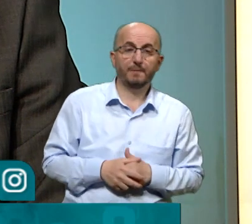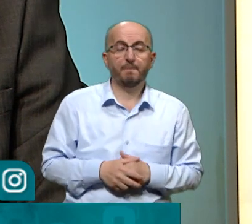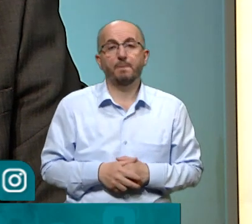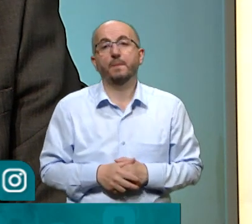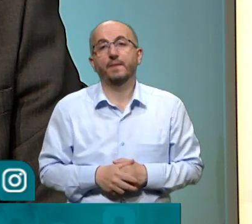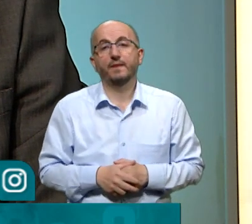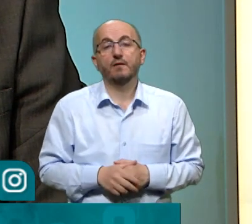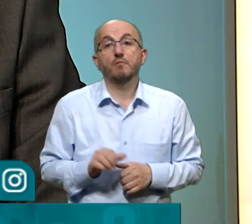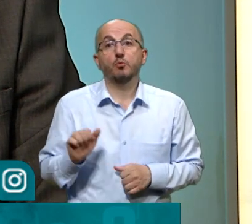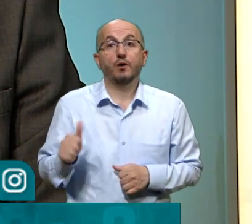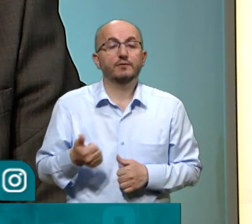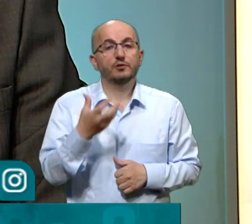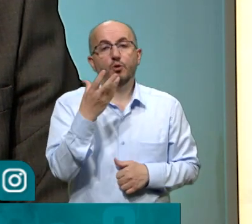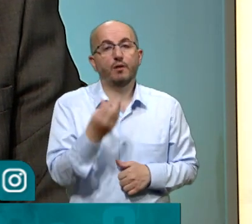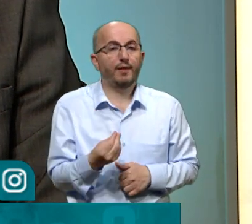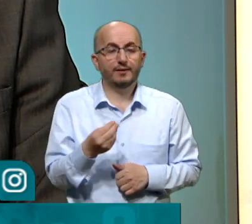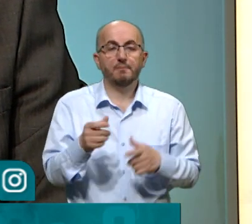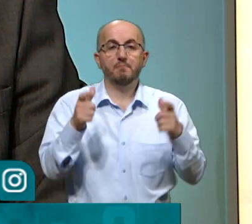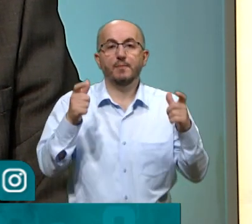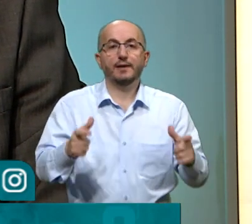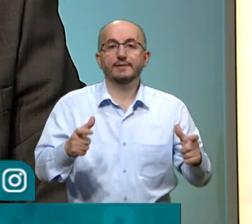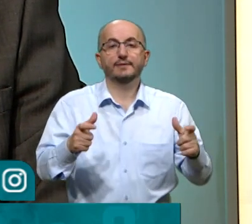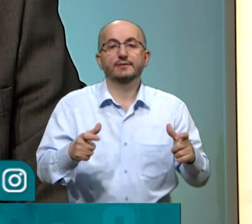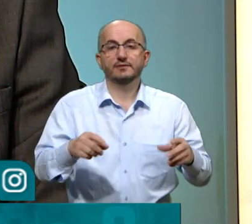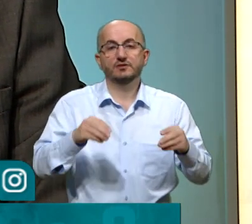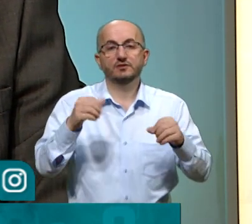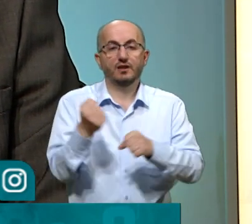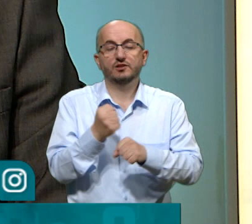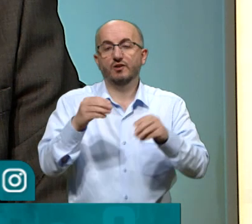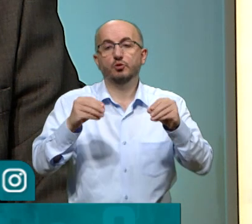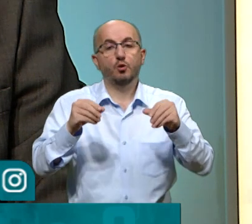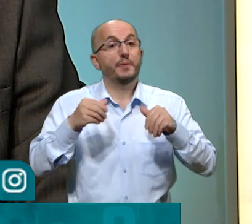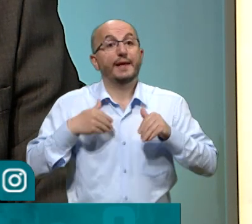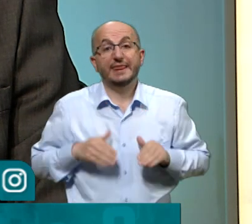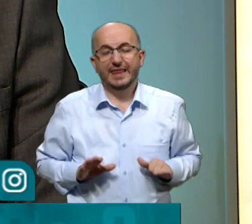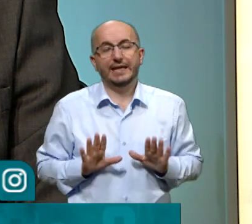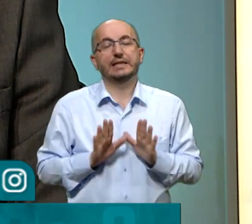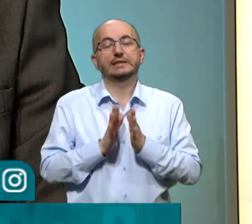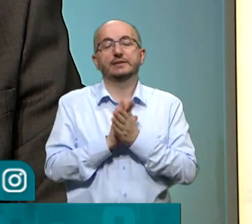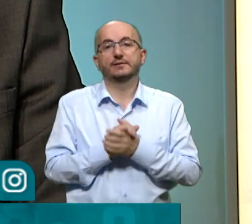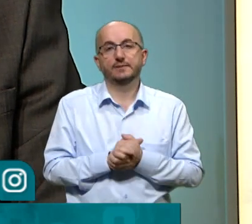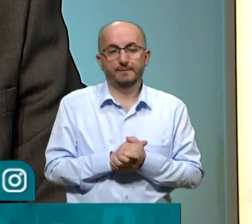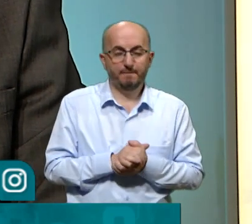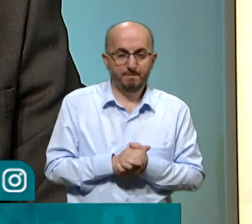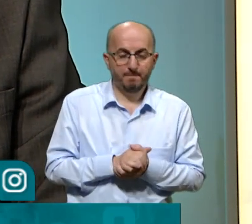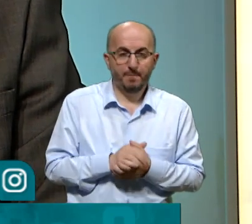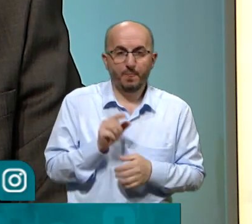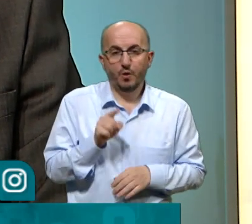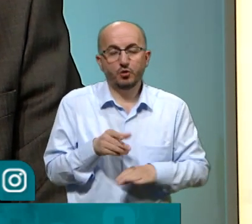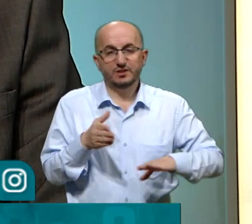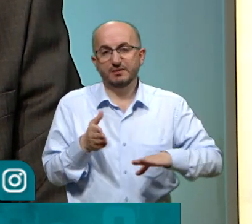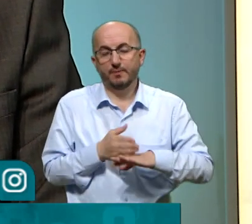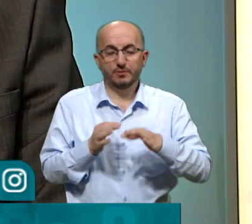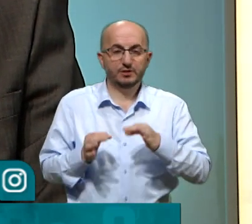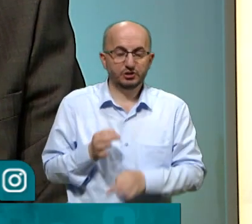bu Mukaddes olan nedir beldedir yoksa taş ve taşları Ben de Önemi yok önemi yoktur o nedenle